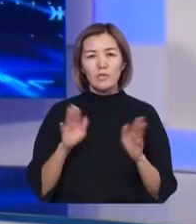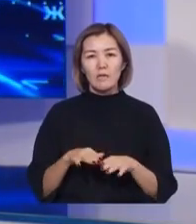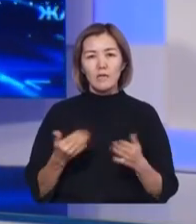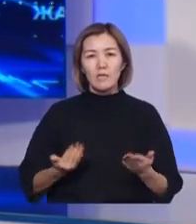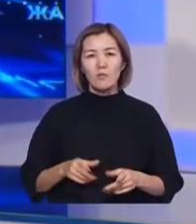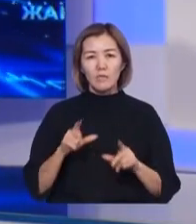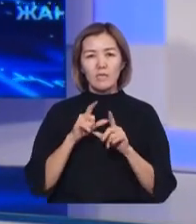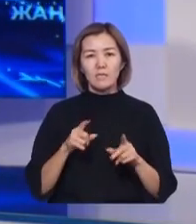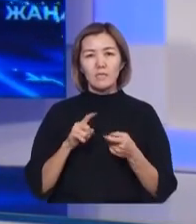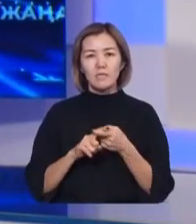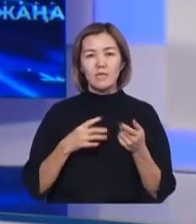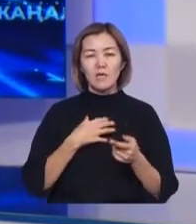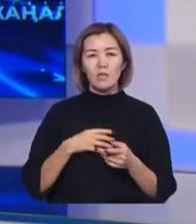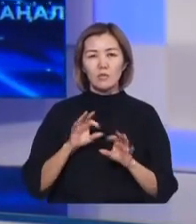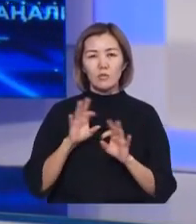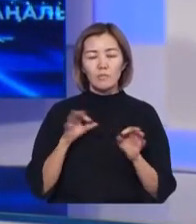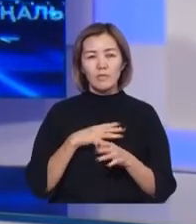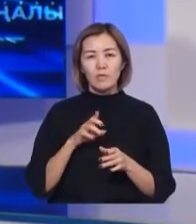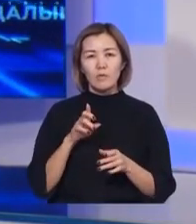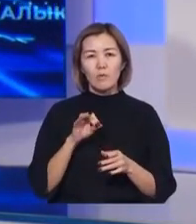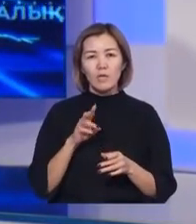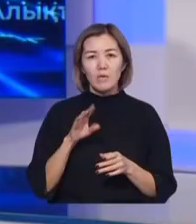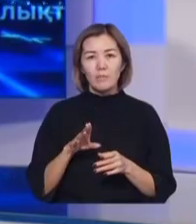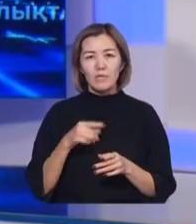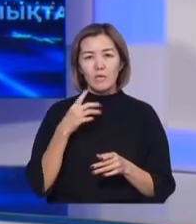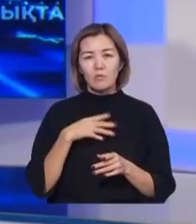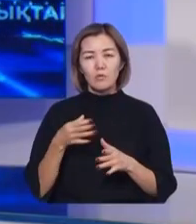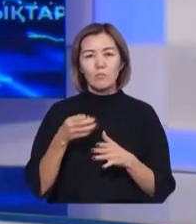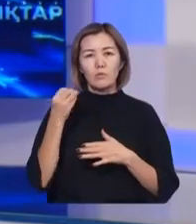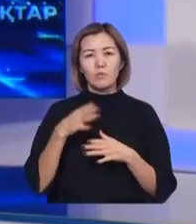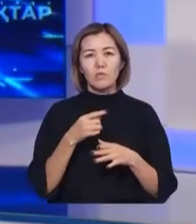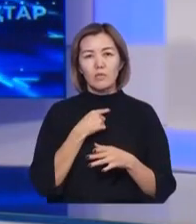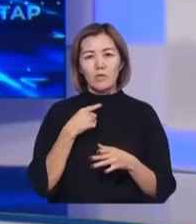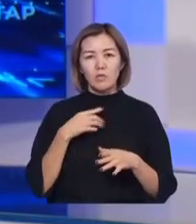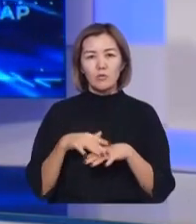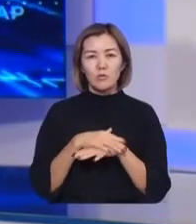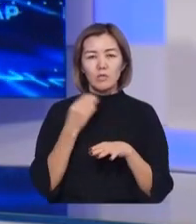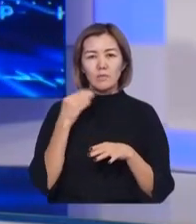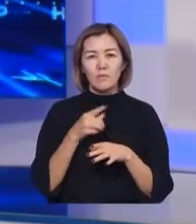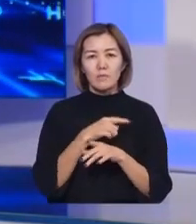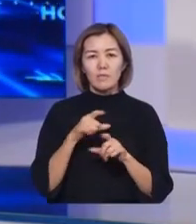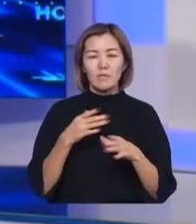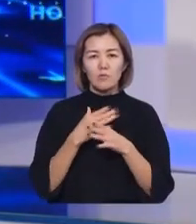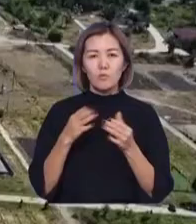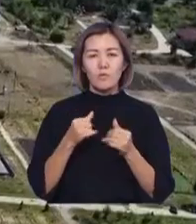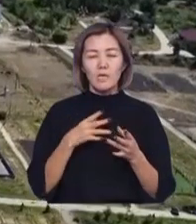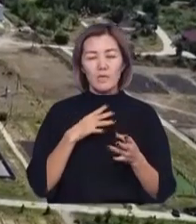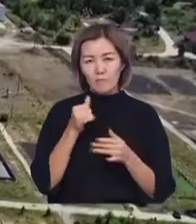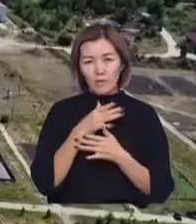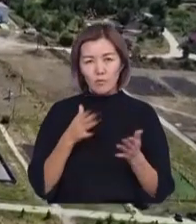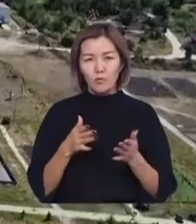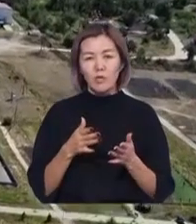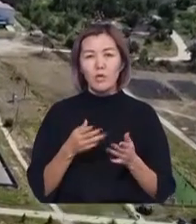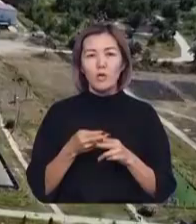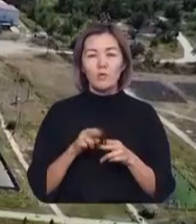әлеуметтік нысандарға байланысты алаңдаушылық білдірді. Болат Керімбектің айтуынша облыс орталығы Талдықорғанда тұрғындар сапалы медициналық көмек алуға